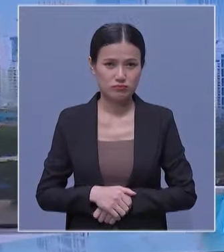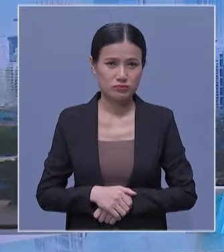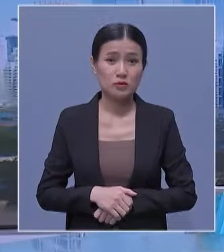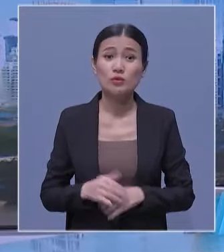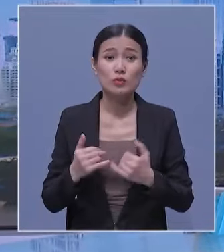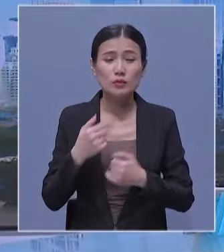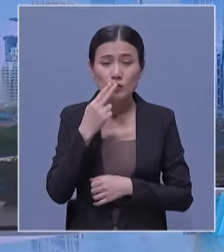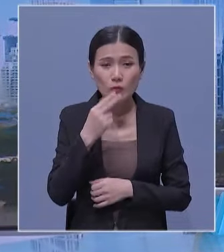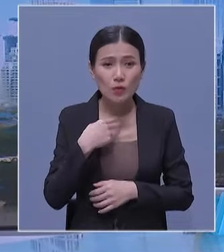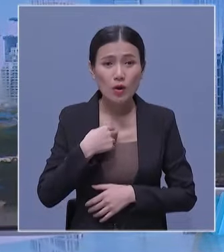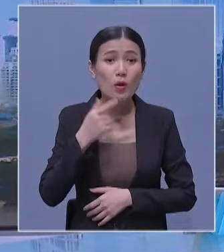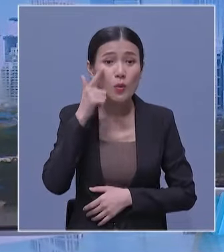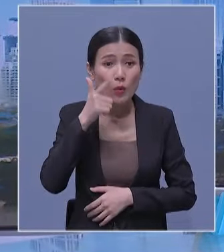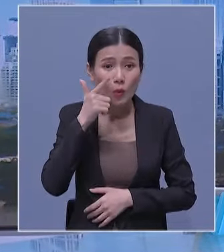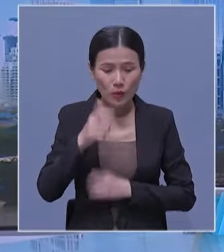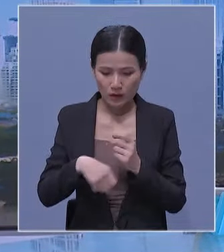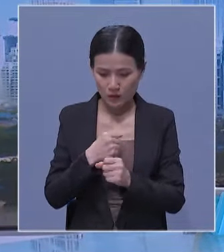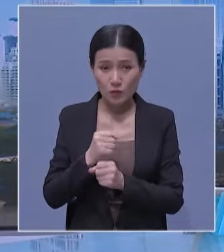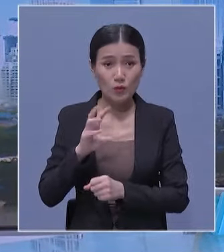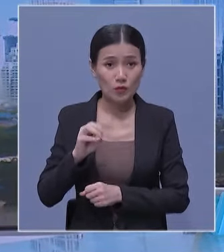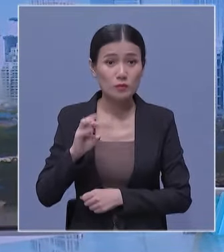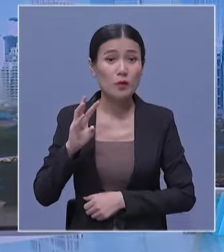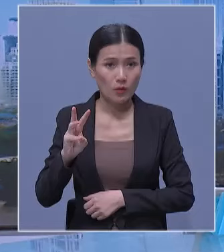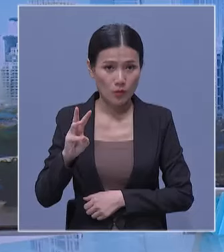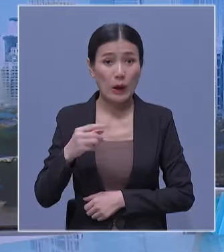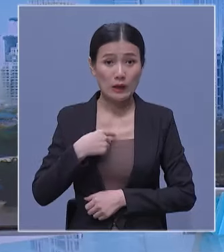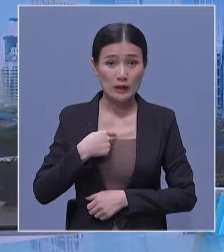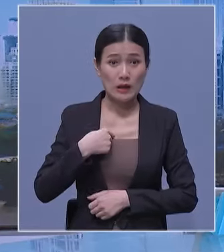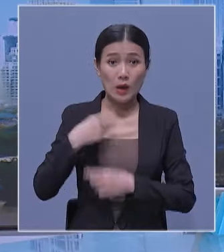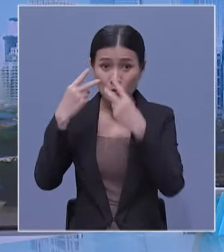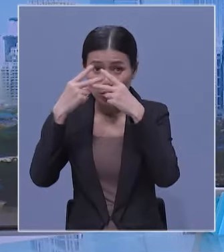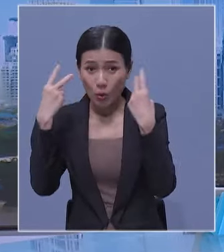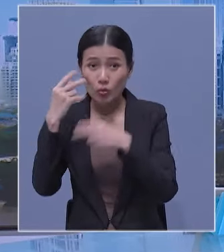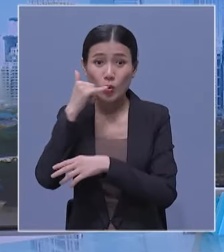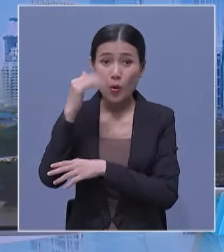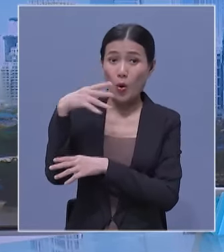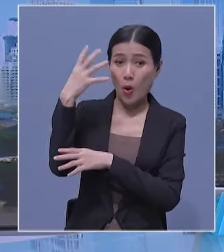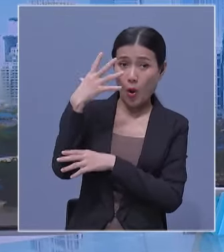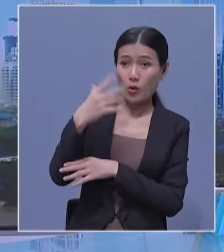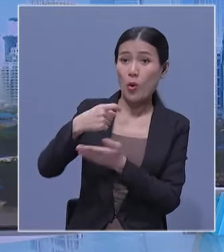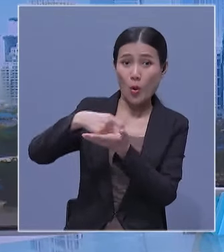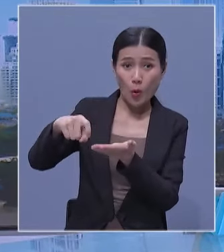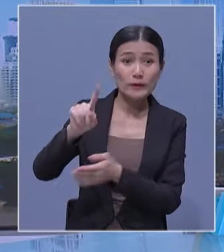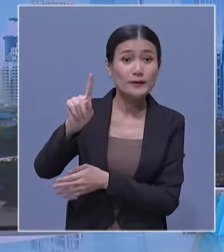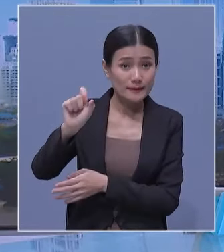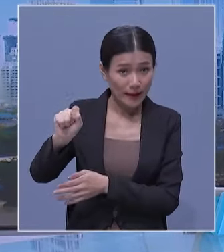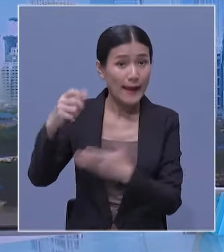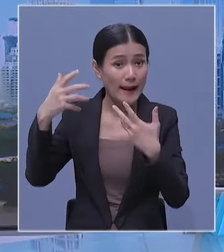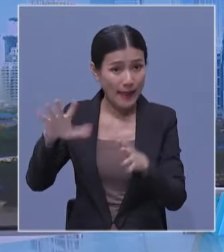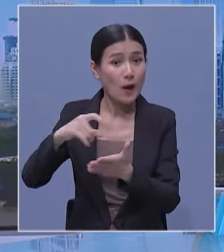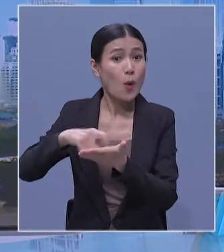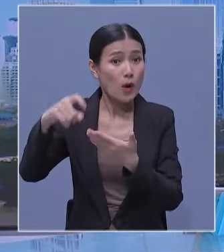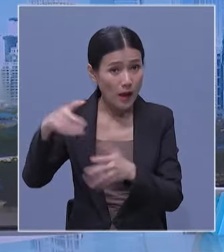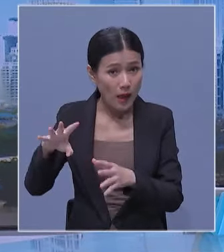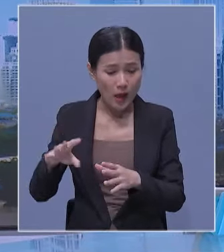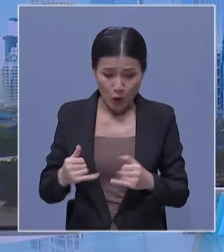อย่างคุณลุงท่านเยท่านอายุ 66ปีโอนเงินให้มิจฉาชีพไปแล้วก้อนนึง 100,000บาทกำลังจะโอนไปให้อีก 200,000